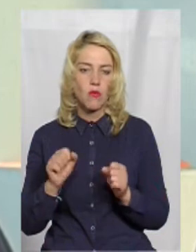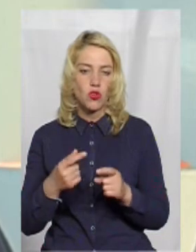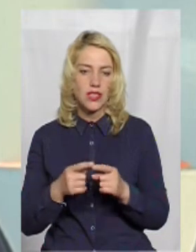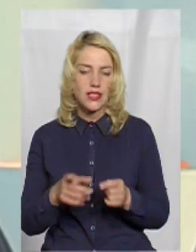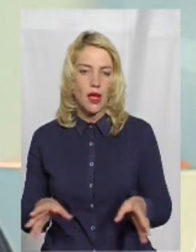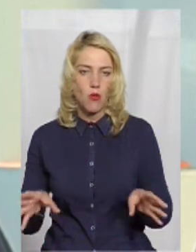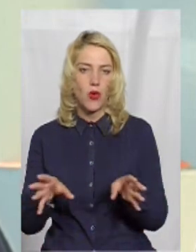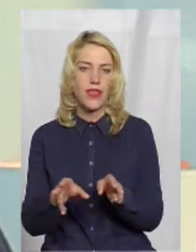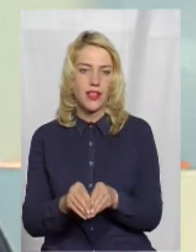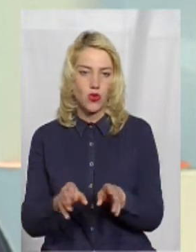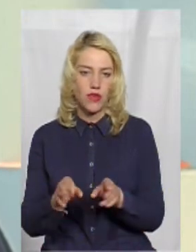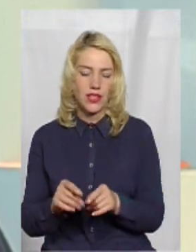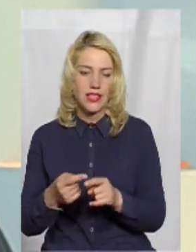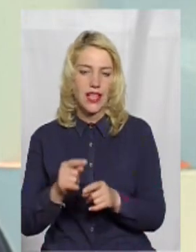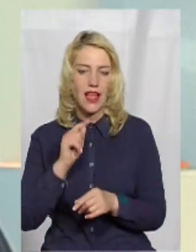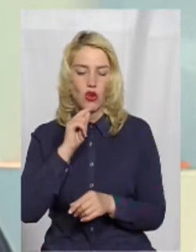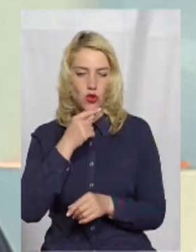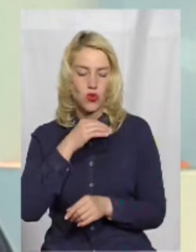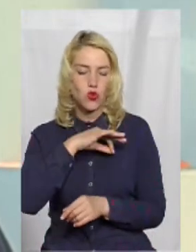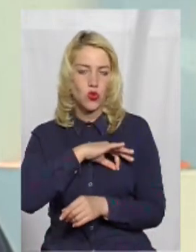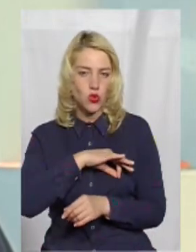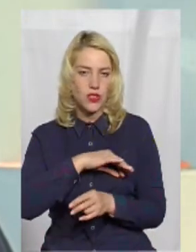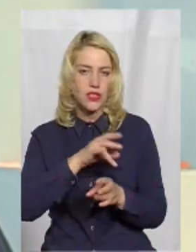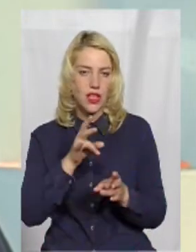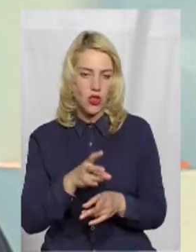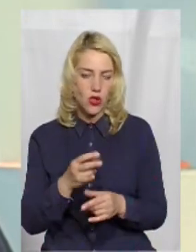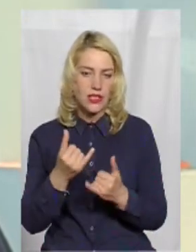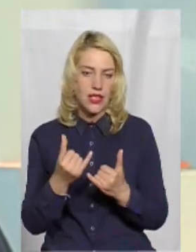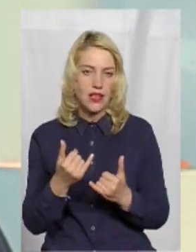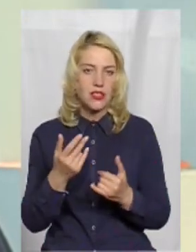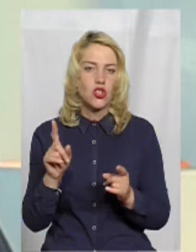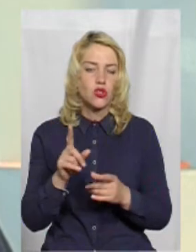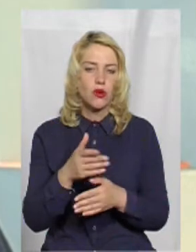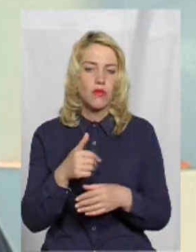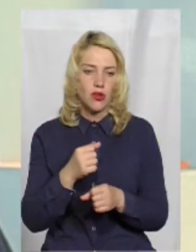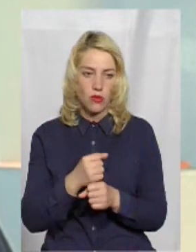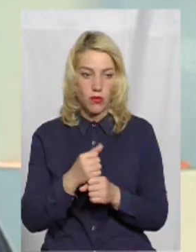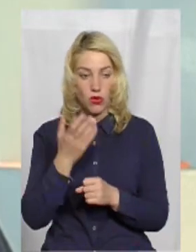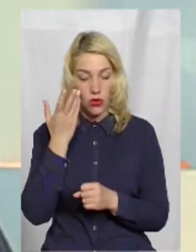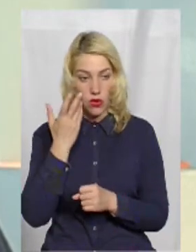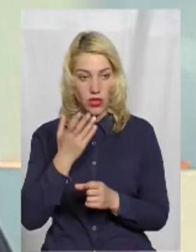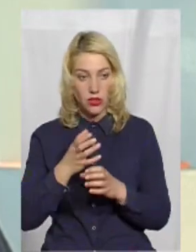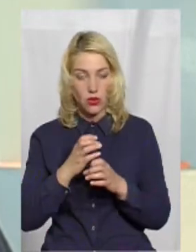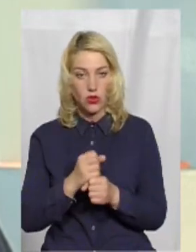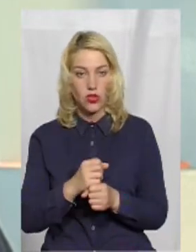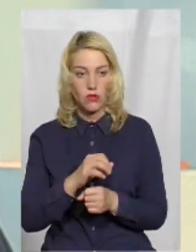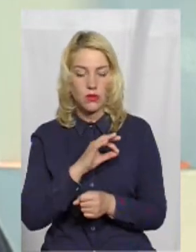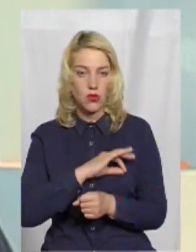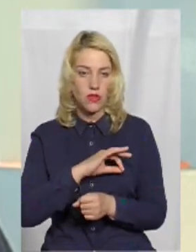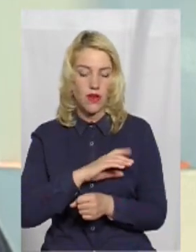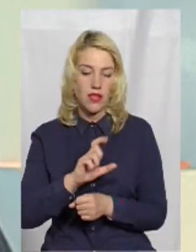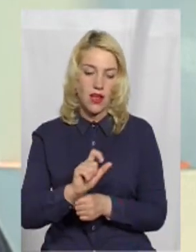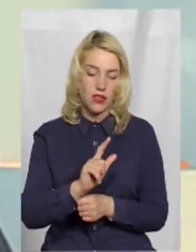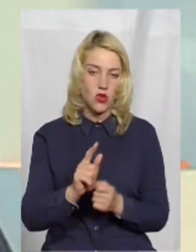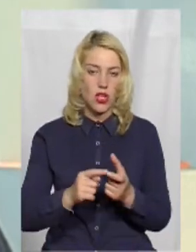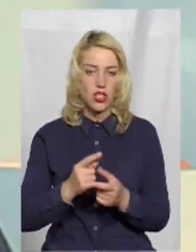це економічно доцільно вже прямо зараз. Тому що ми фактично, що ми робимо, коли скорочуємо споживання газу чи